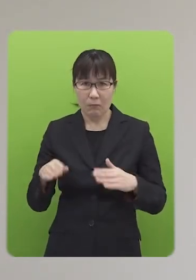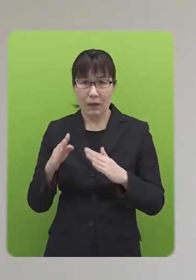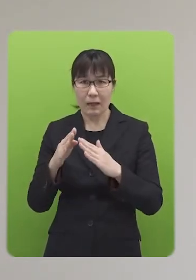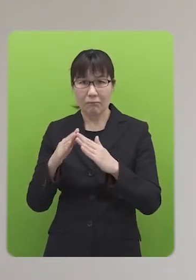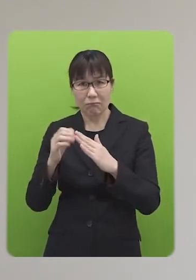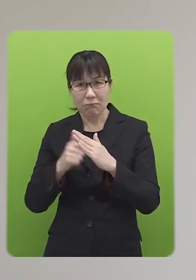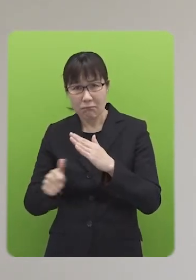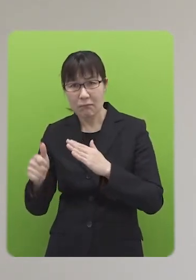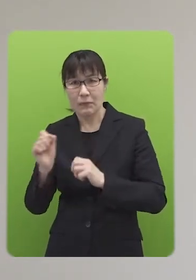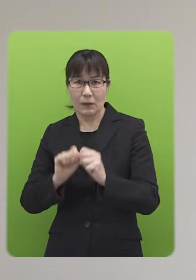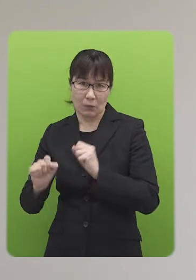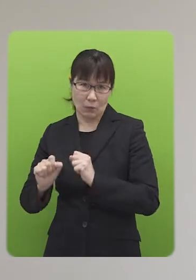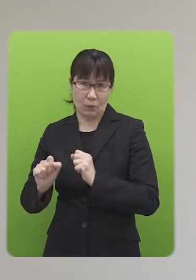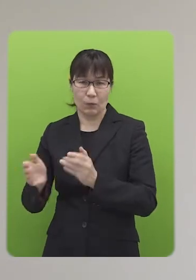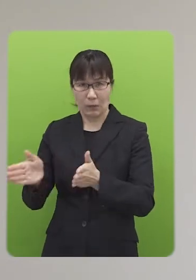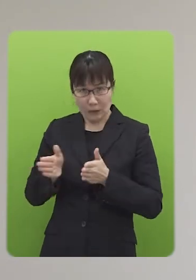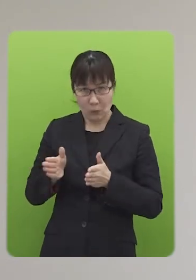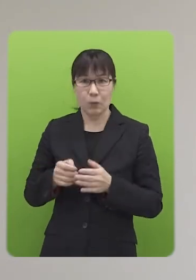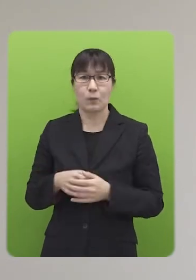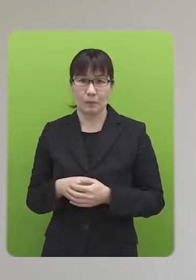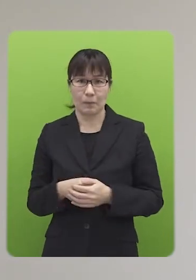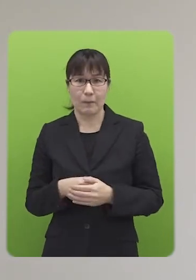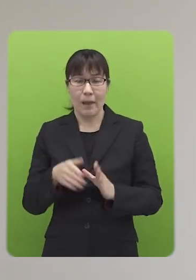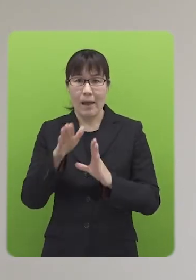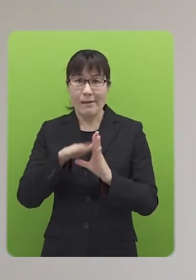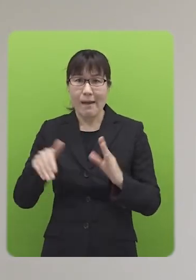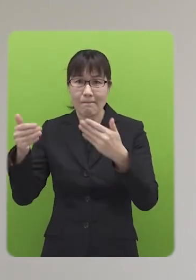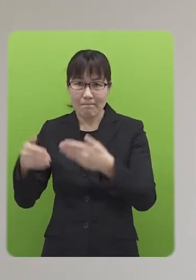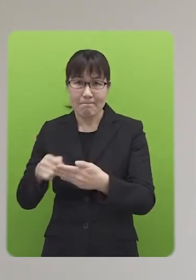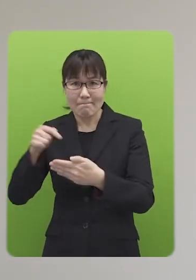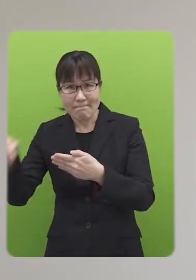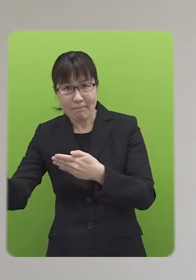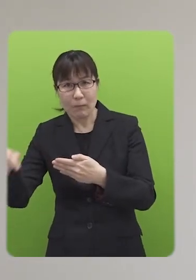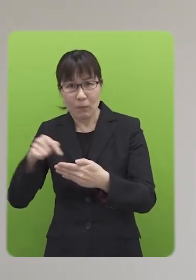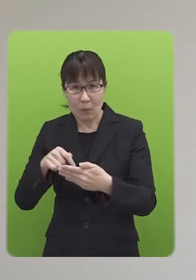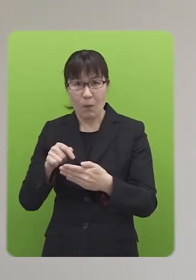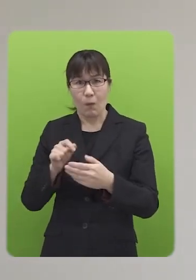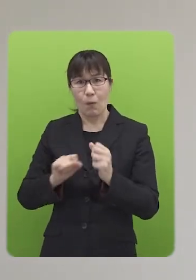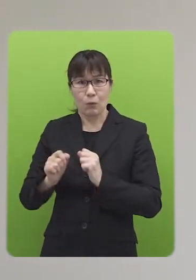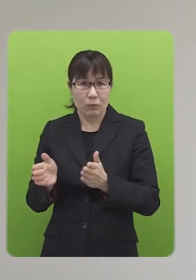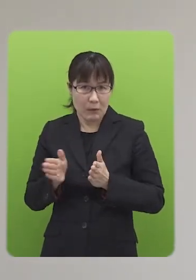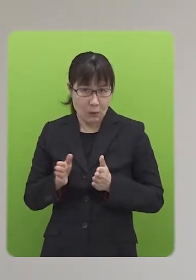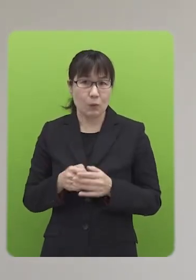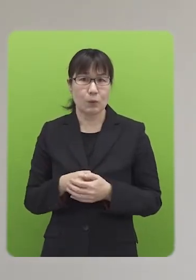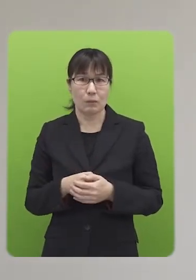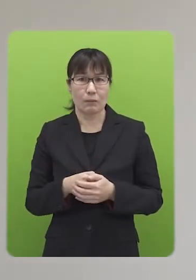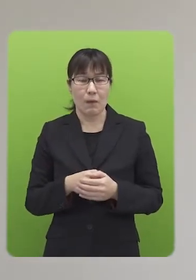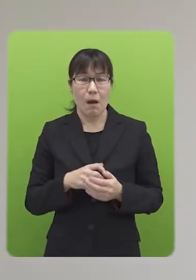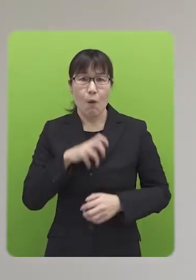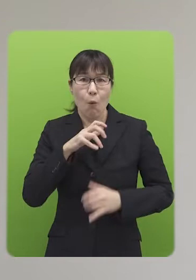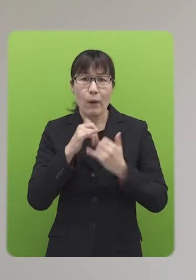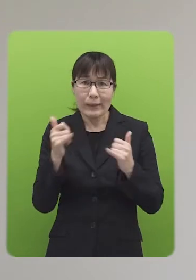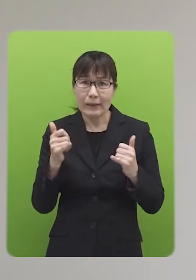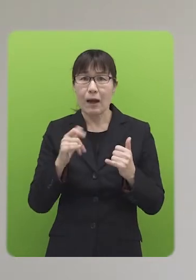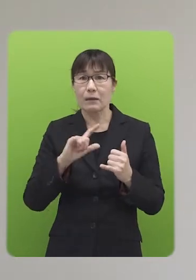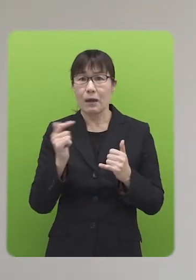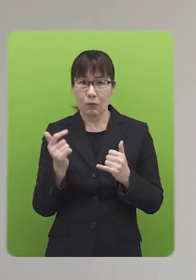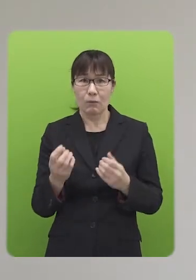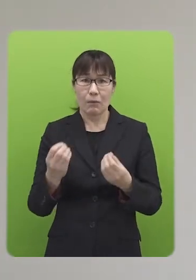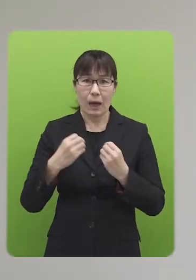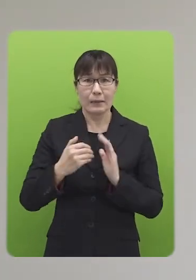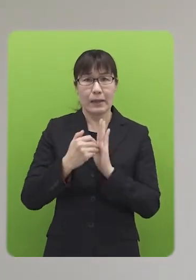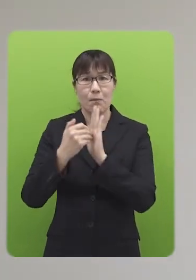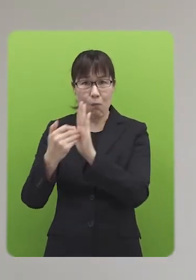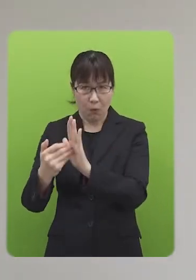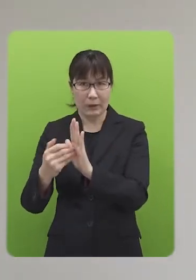の行動の自粛、県をまたぐ移動の自粛、高齢者などへの感染拡大の